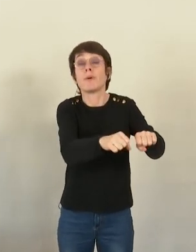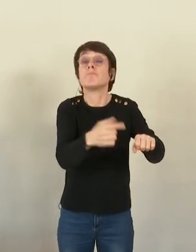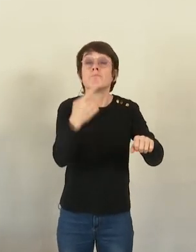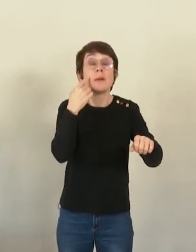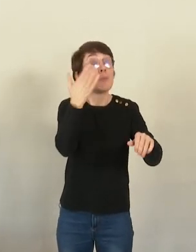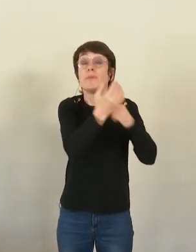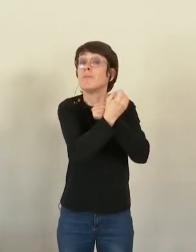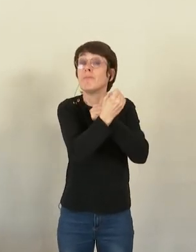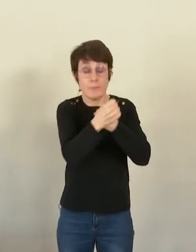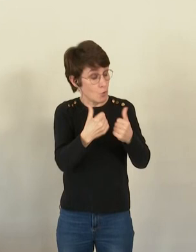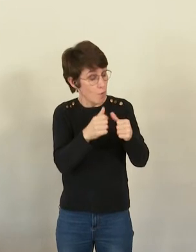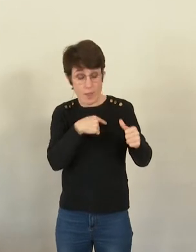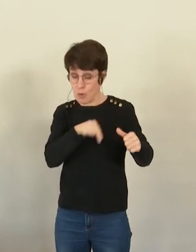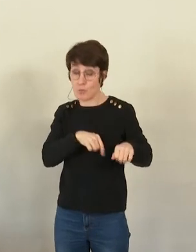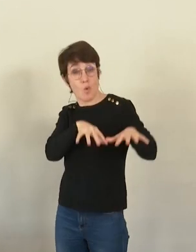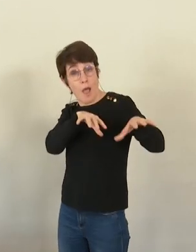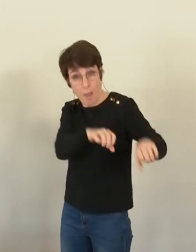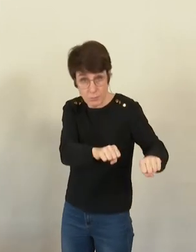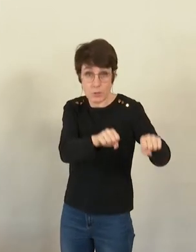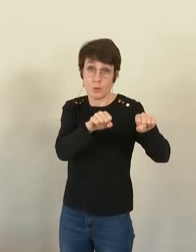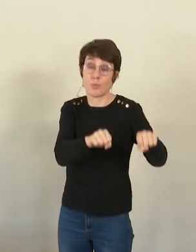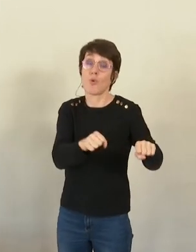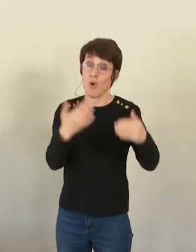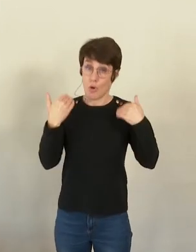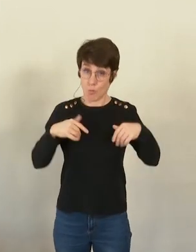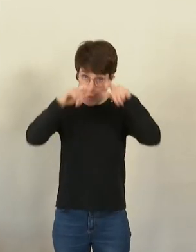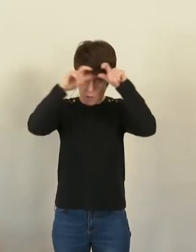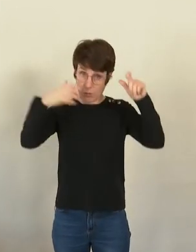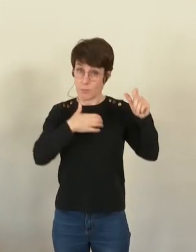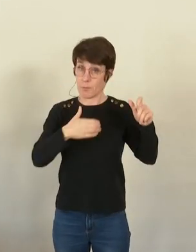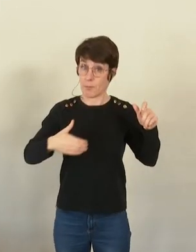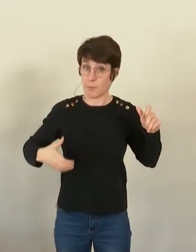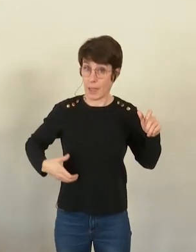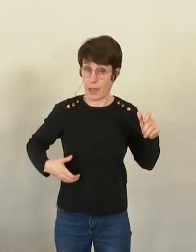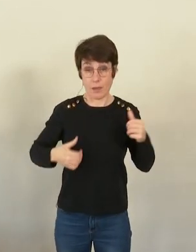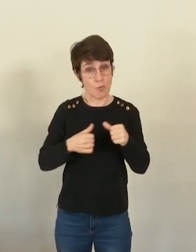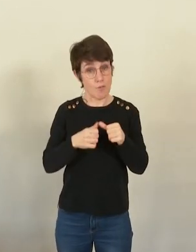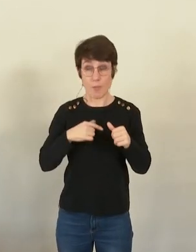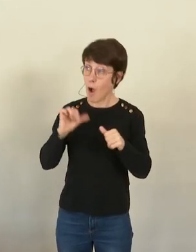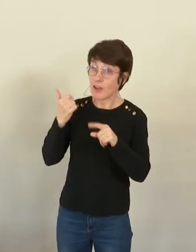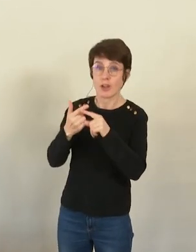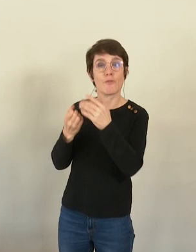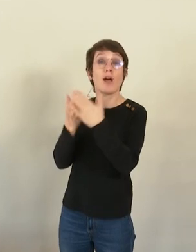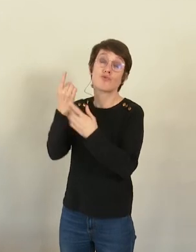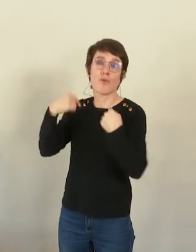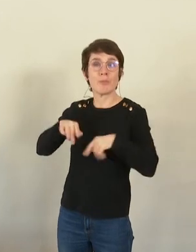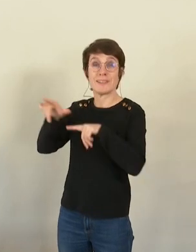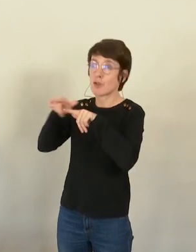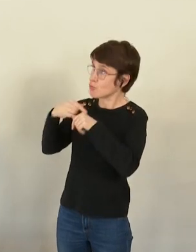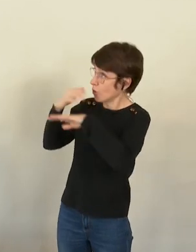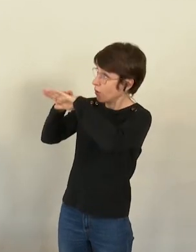réquisition que par ailleurs je demande en tant que maire euh à chaque ministre du Logement pouvoir de